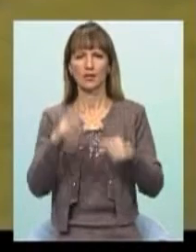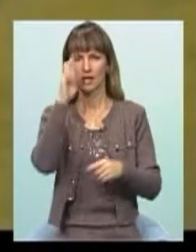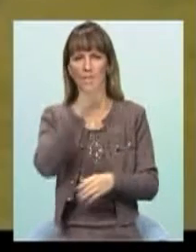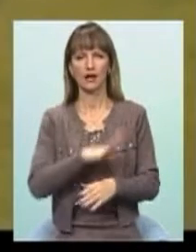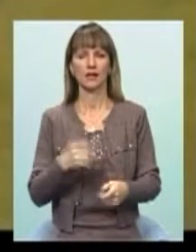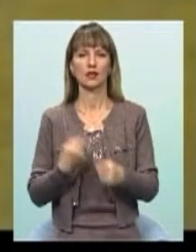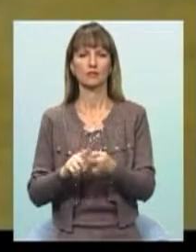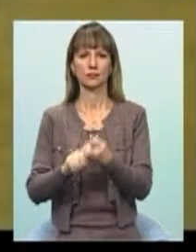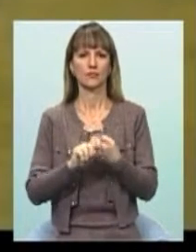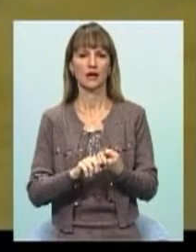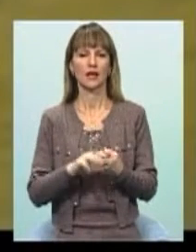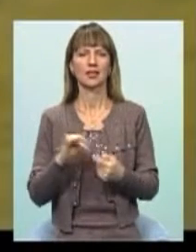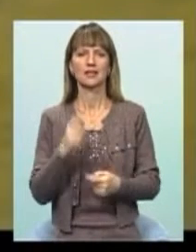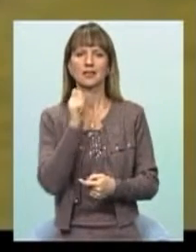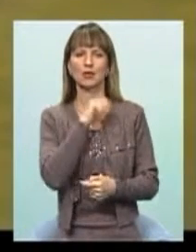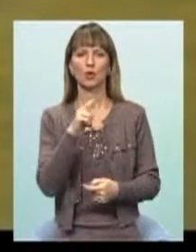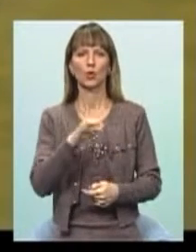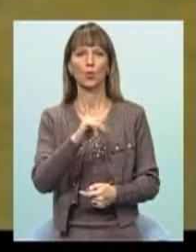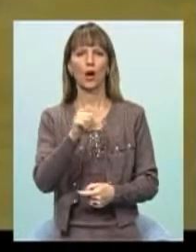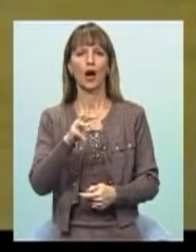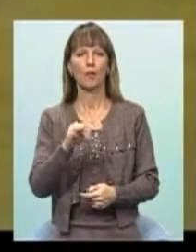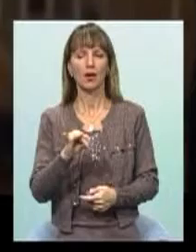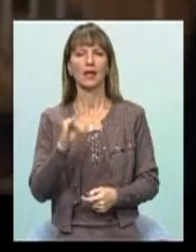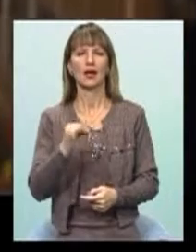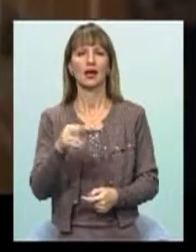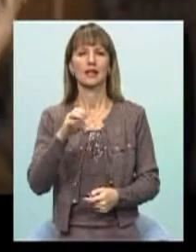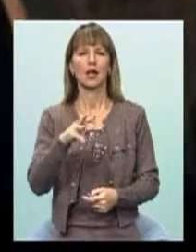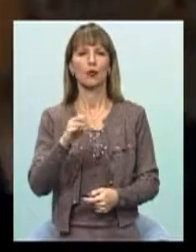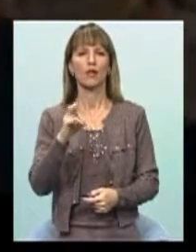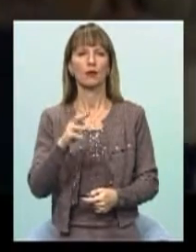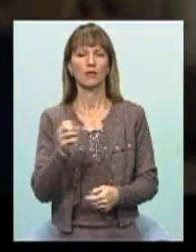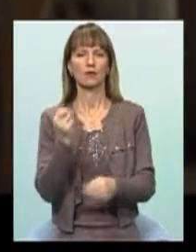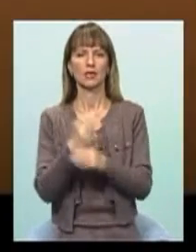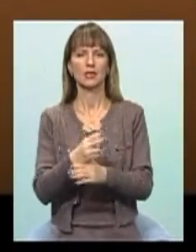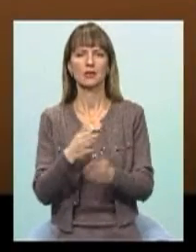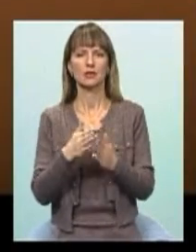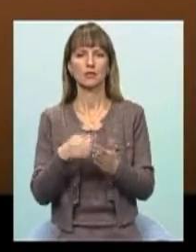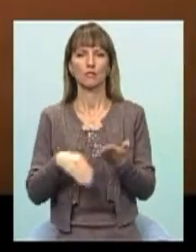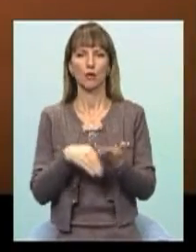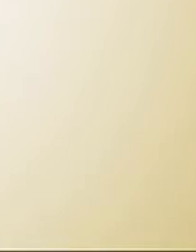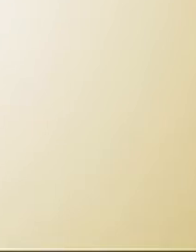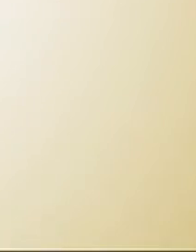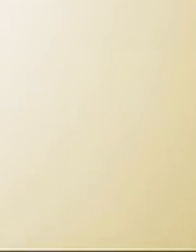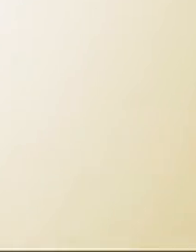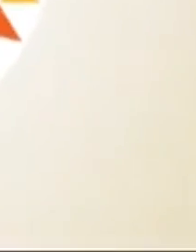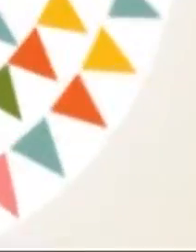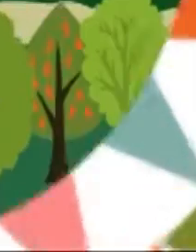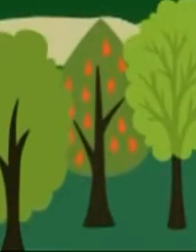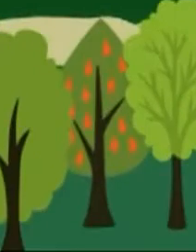створінь пов'язана із злими духами і демонами, яких виганяють за допомогою спеціальних обрядів.